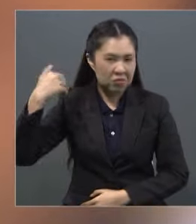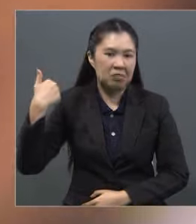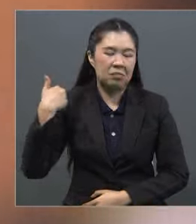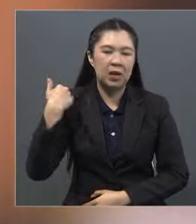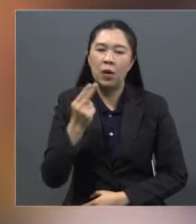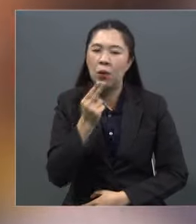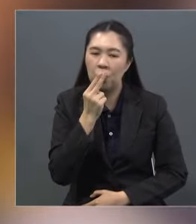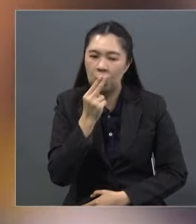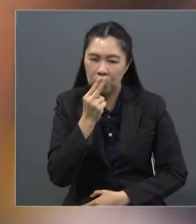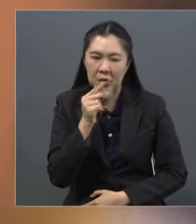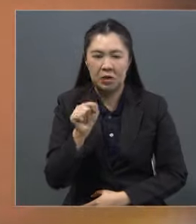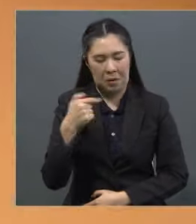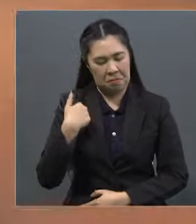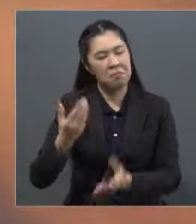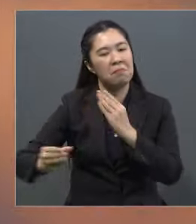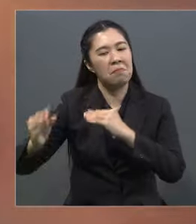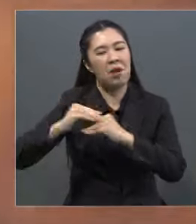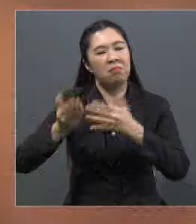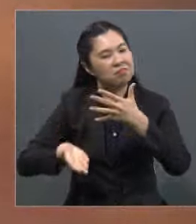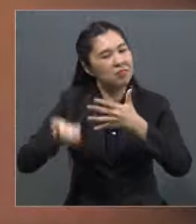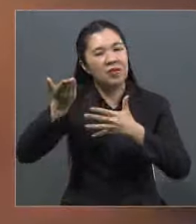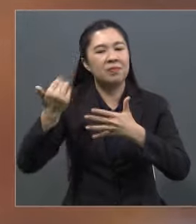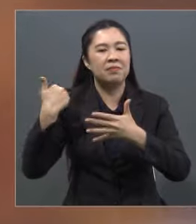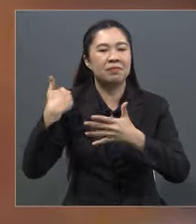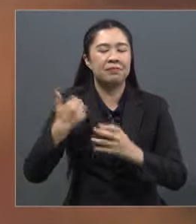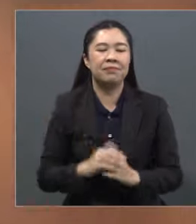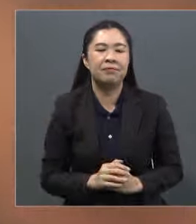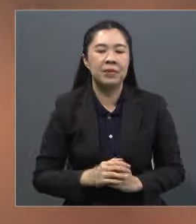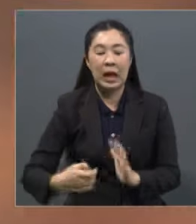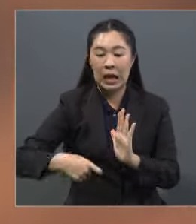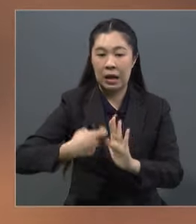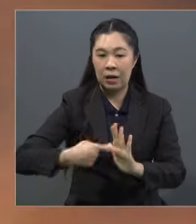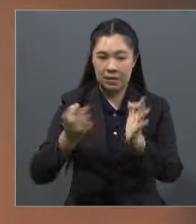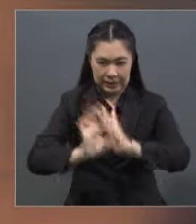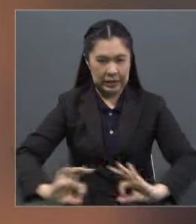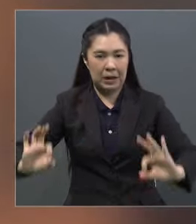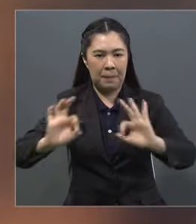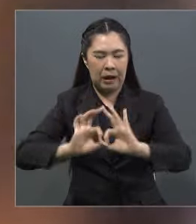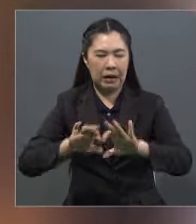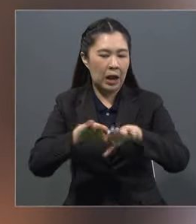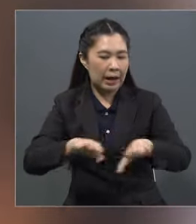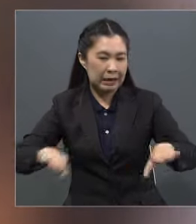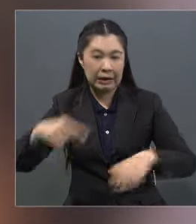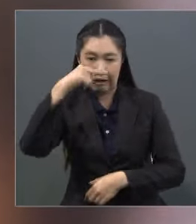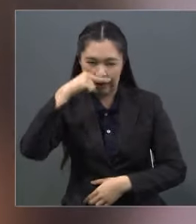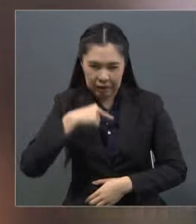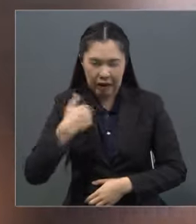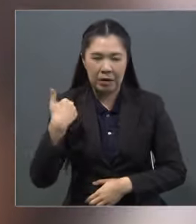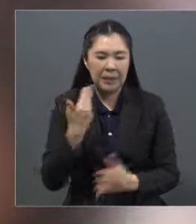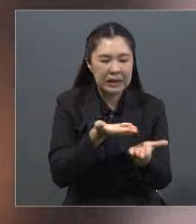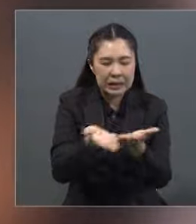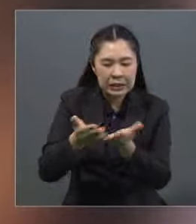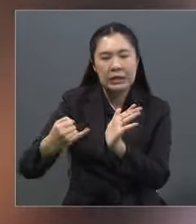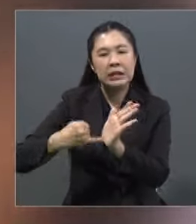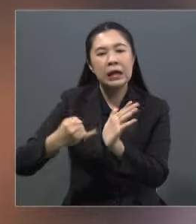การสูบบุหรี่ไฟฟ้าเนี่ยเพิ่มมากขึ้นด้วยนะคะส่วนสาเหตุที่สำคัญทำให้เด็กไทยเข้าถึงบุหรี่ไฟฟ้าเขาบ